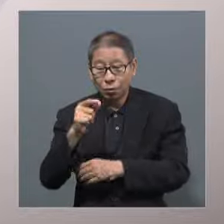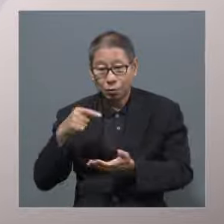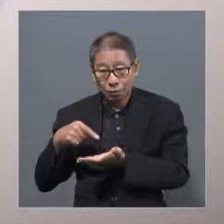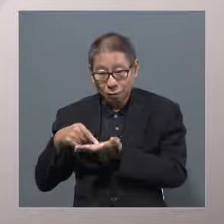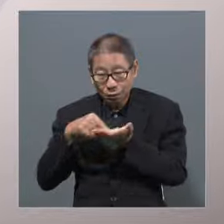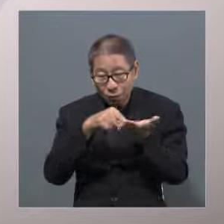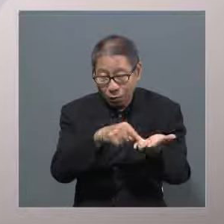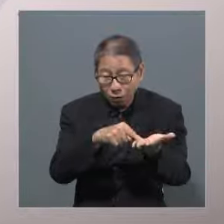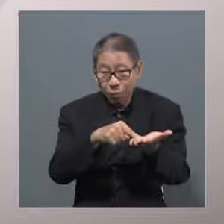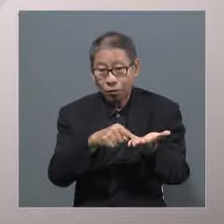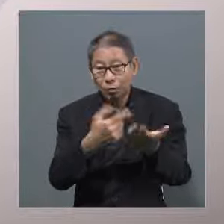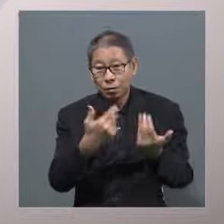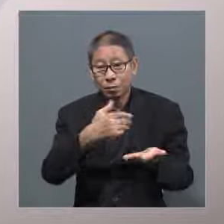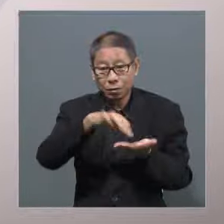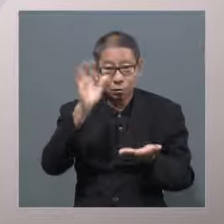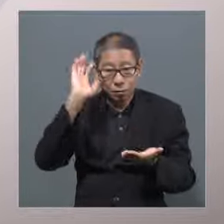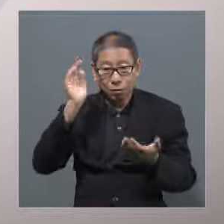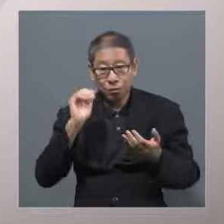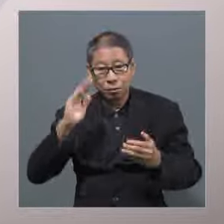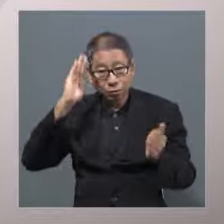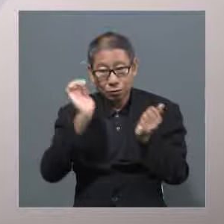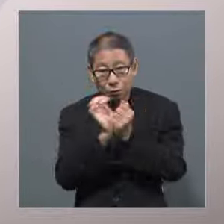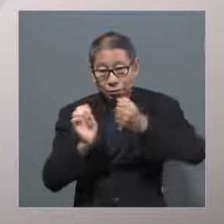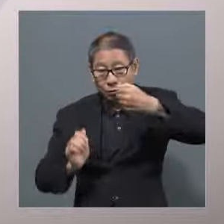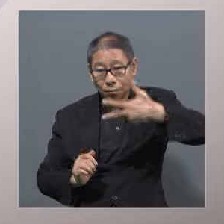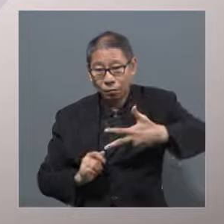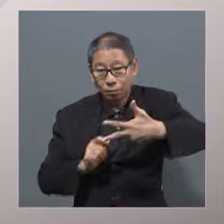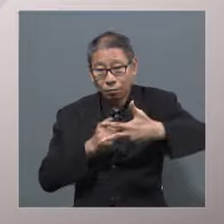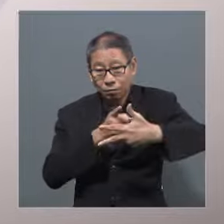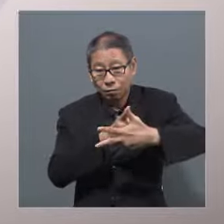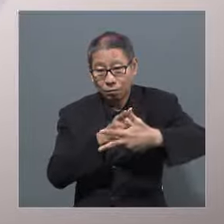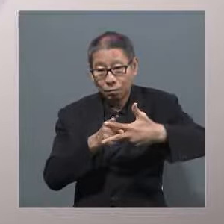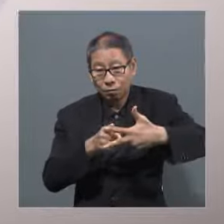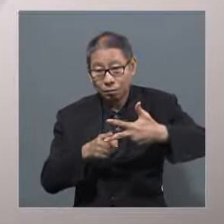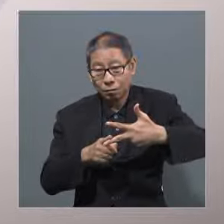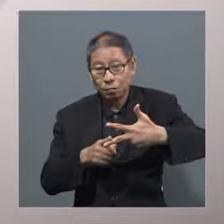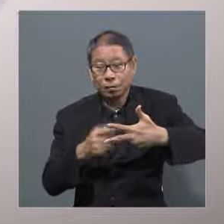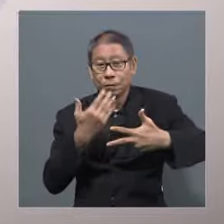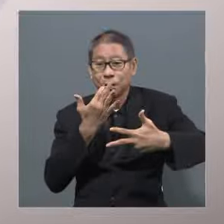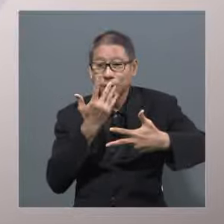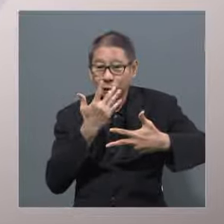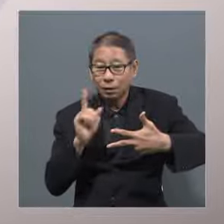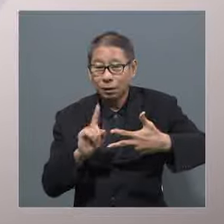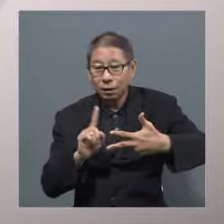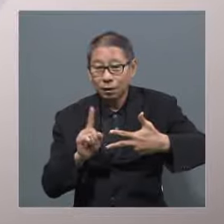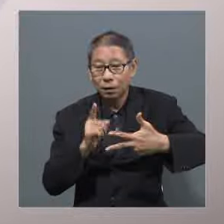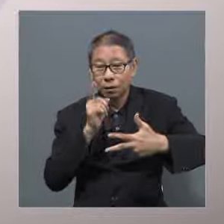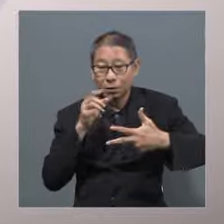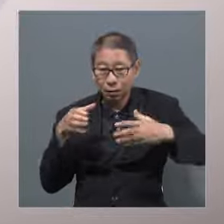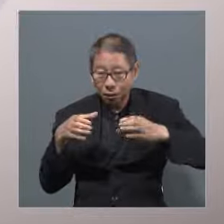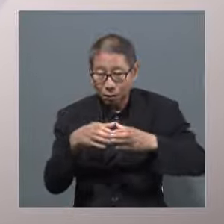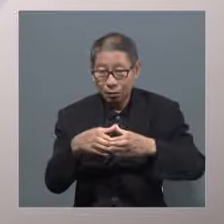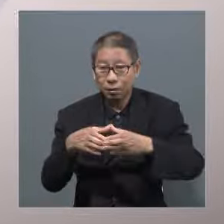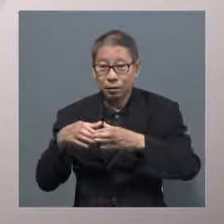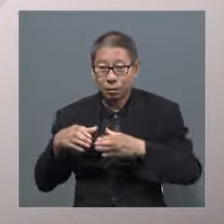เพิ่มเติมเปิดข้อมูลตำรวจ 3กลุ่มด้วยกันนะเดี๋ยวเขาจะไล่นะแต่ละกลุ่มแต่ละเส้นนสีอะไรกันบ้างเนี่ยนะตำรวจ 3กลุ่มที่มี